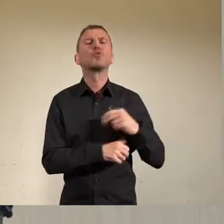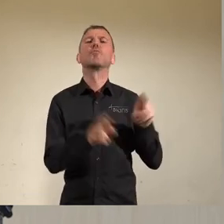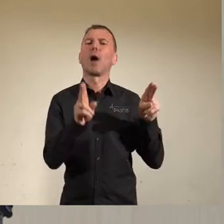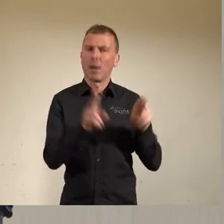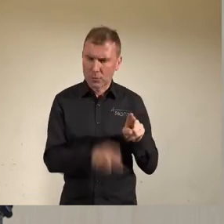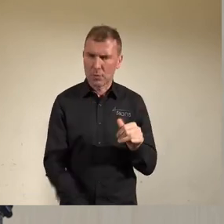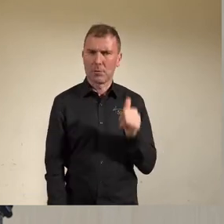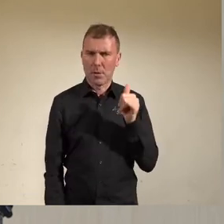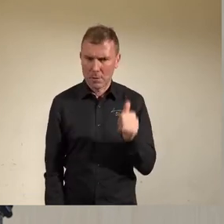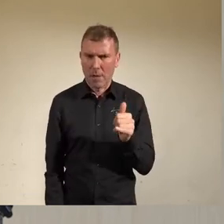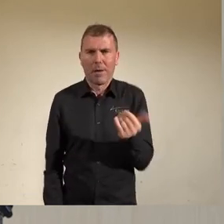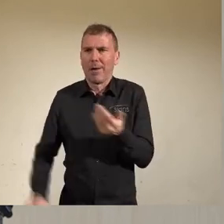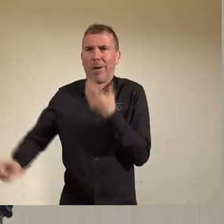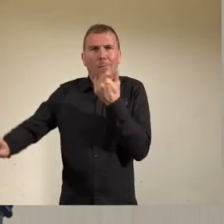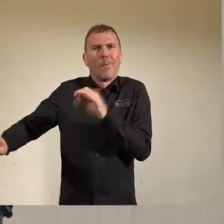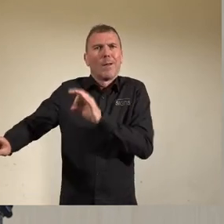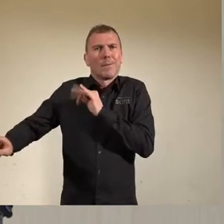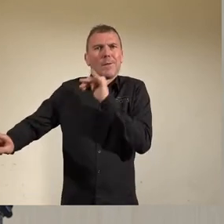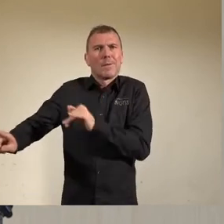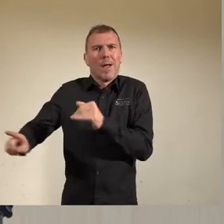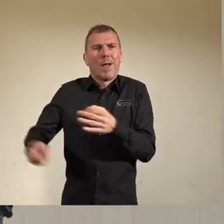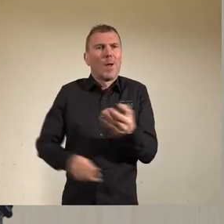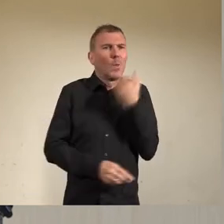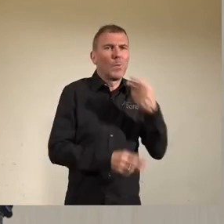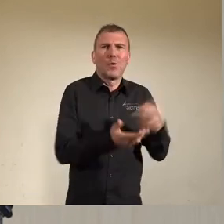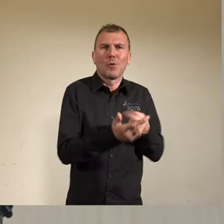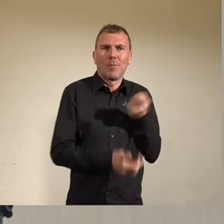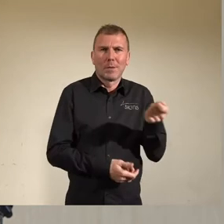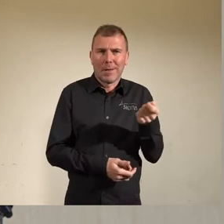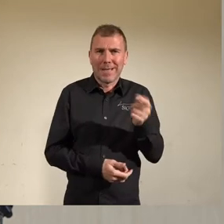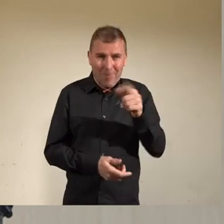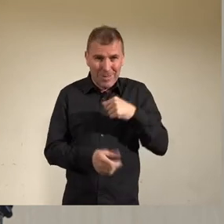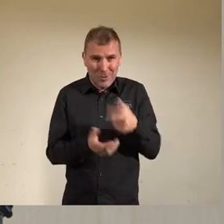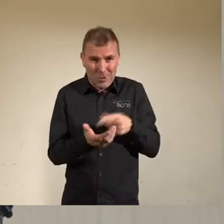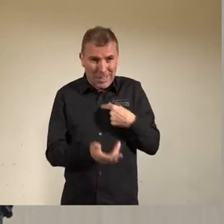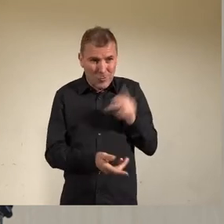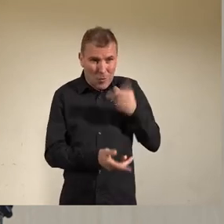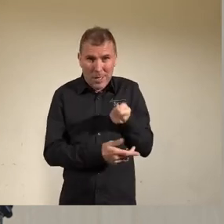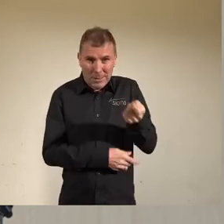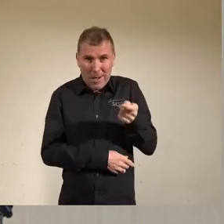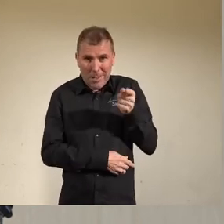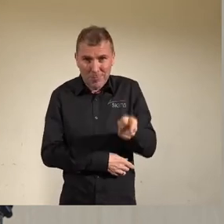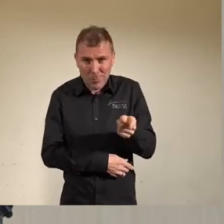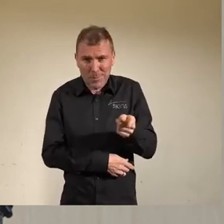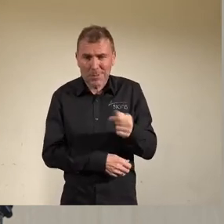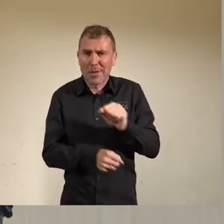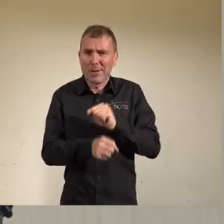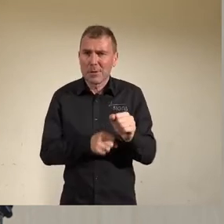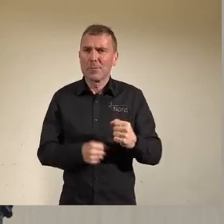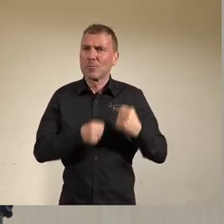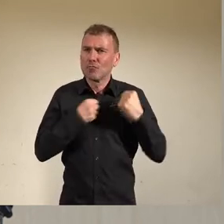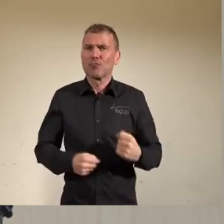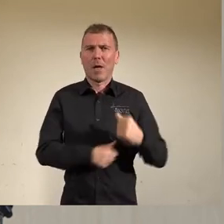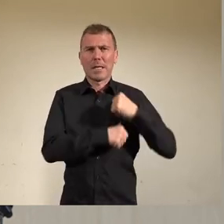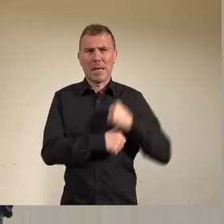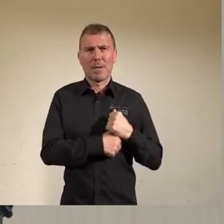reduziert werden, weil sie keine Gewinne oder weniger machen, aber die Steuer, die sie noch zahlen müssen, wird sie sehr stark daran hindern,